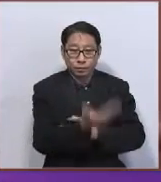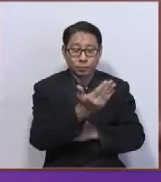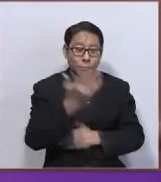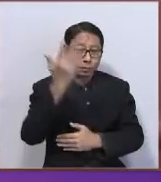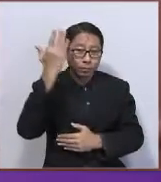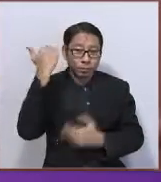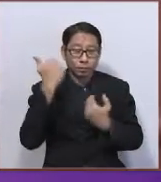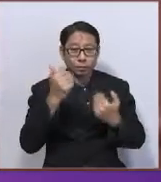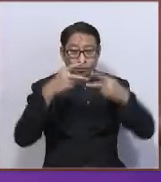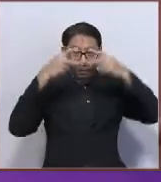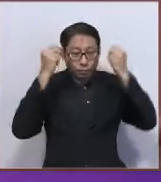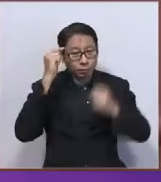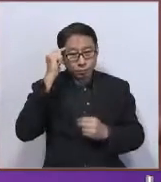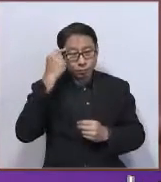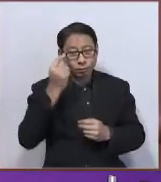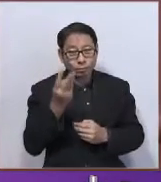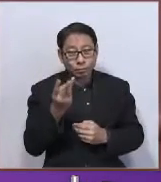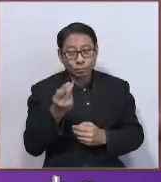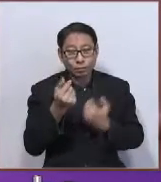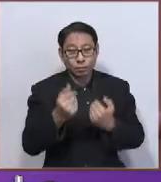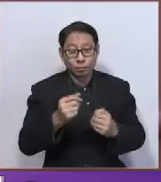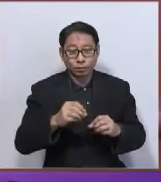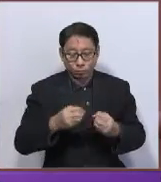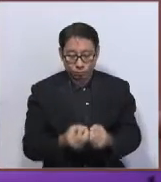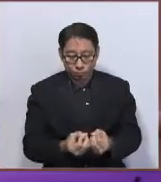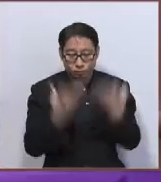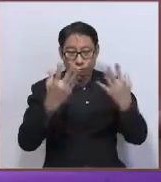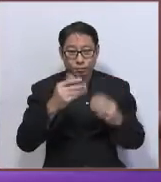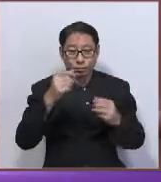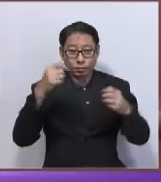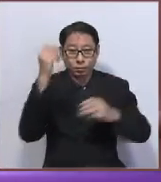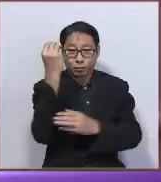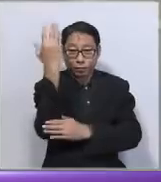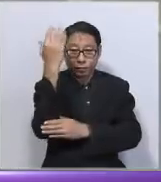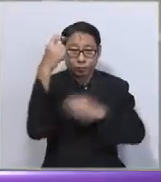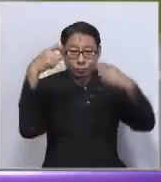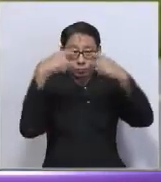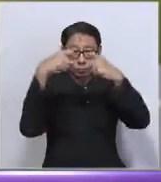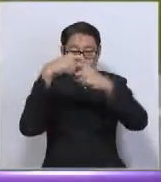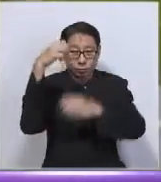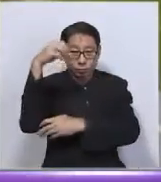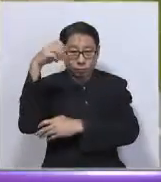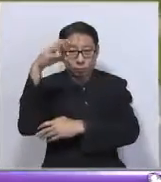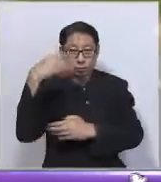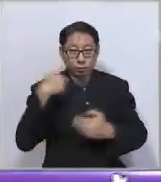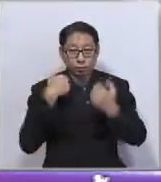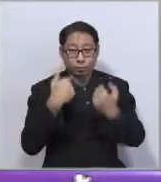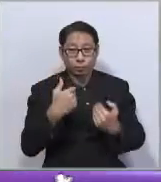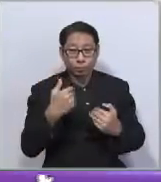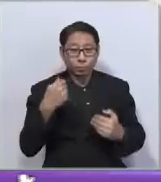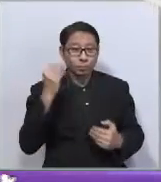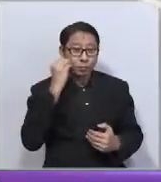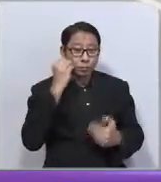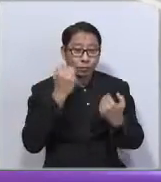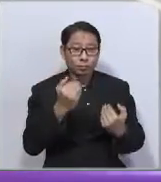ค่ะคนร้ายไม่ทราบจำนวนได้ลอบวางระเบิดเสาไฟฟ้าริมถนนบ้านลาเตาะบ้านย่อยบ้านลาแ